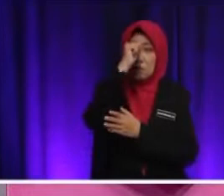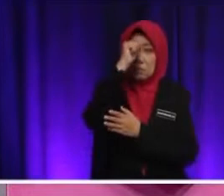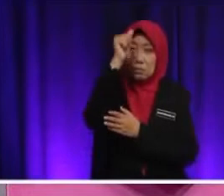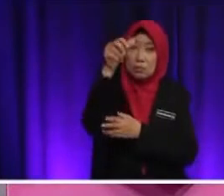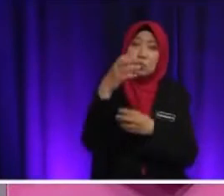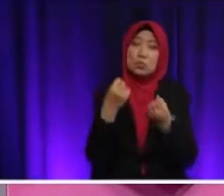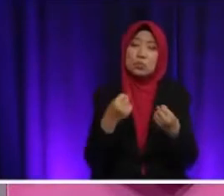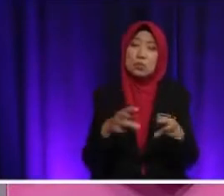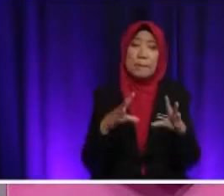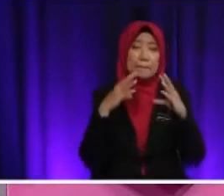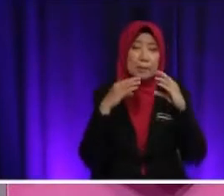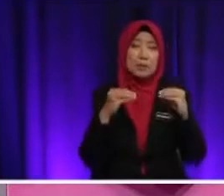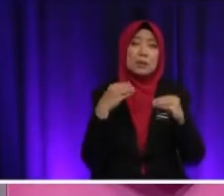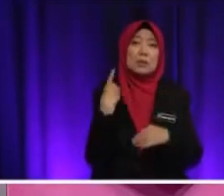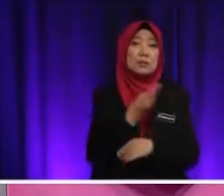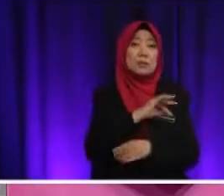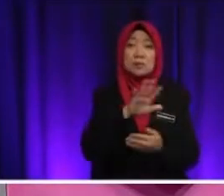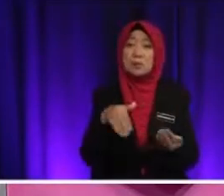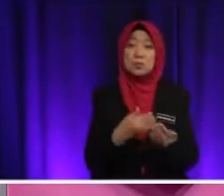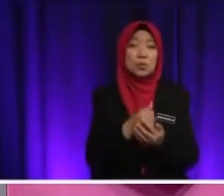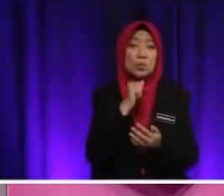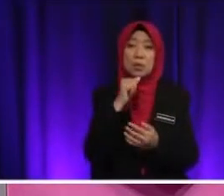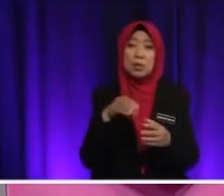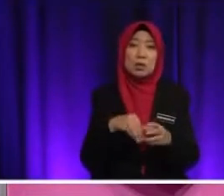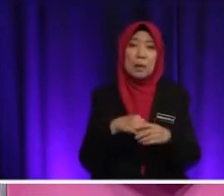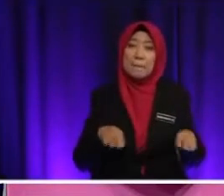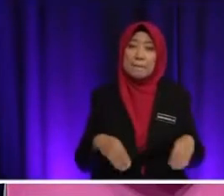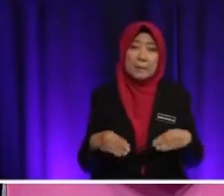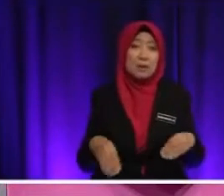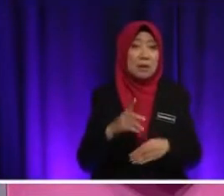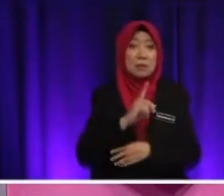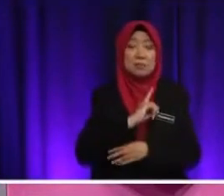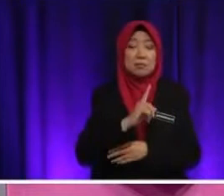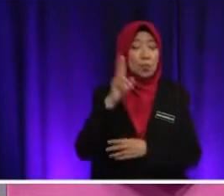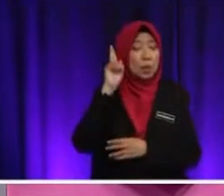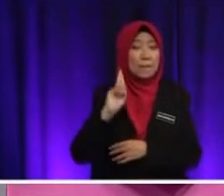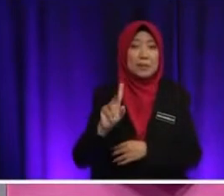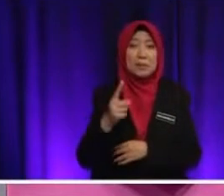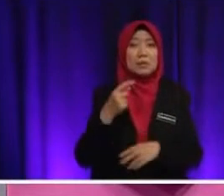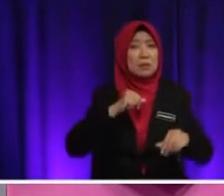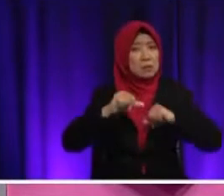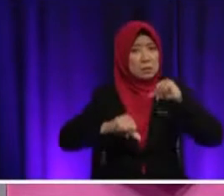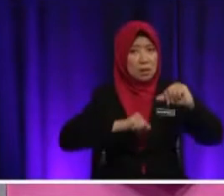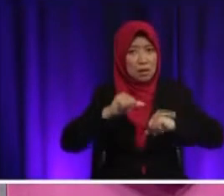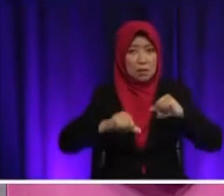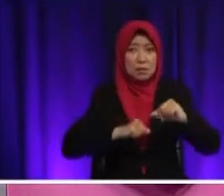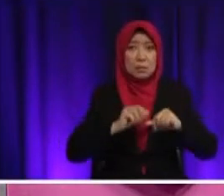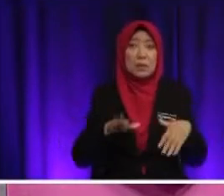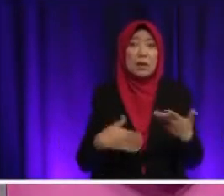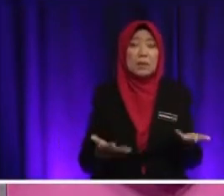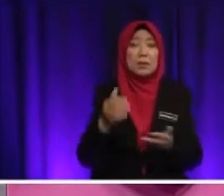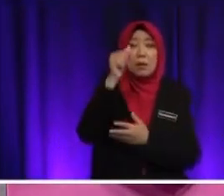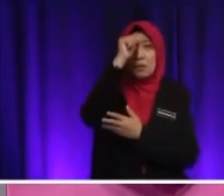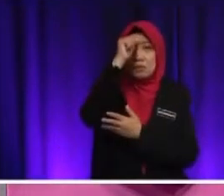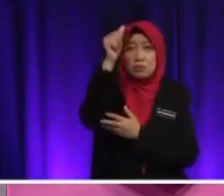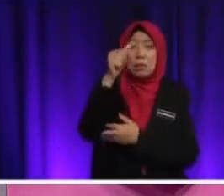telah mengajar kepada kita semua, bukan dalam bidang agama saja, sehingga kan dalam bidang sains. Bagaimana Allah Subhanahu